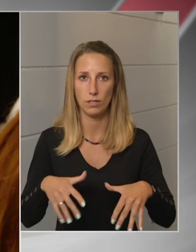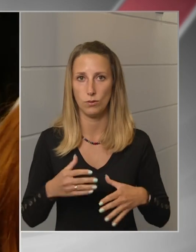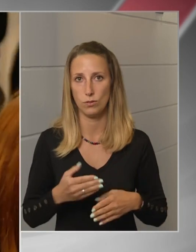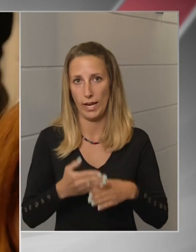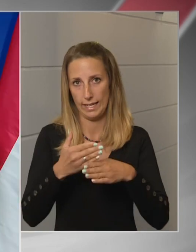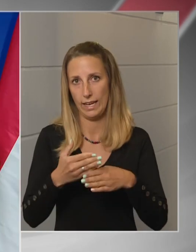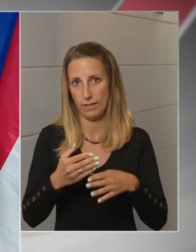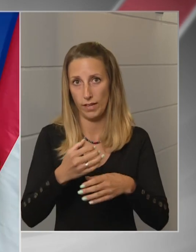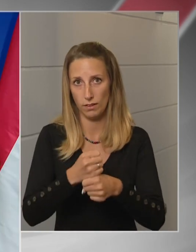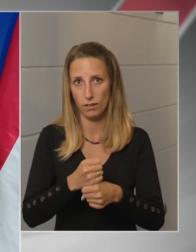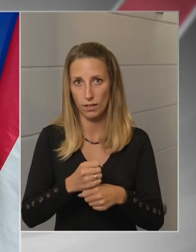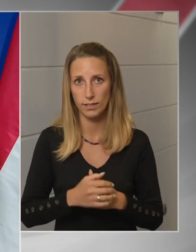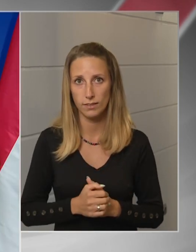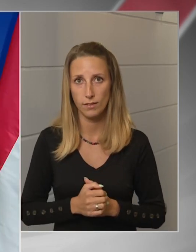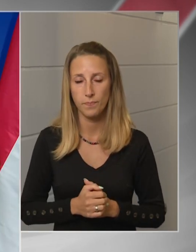fenntartani.